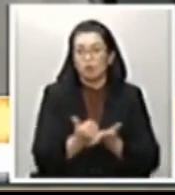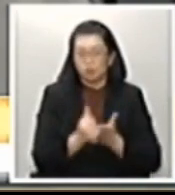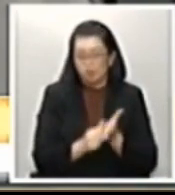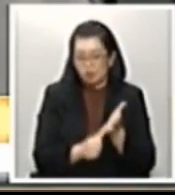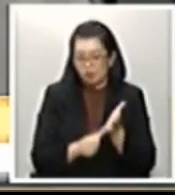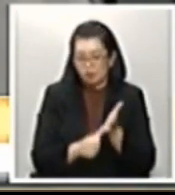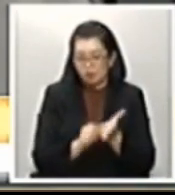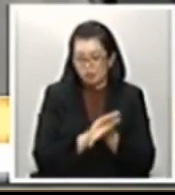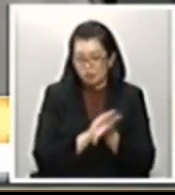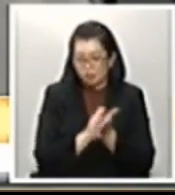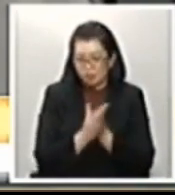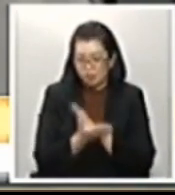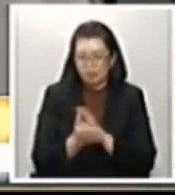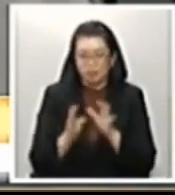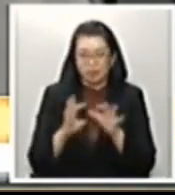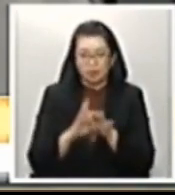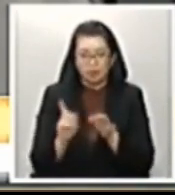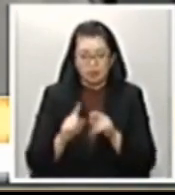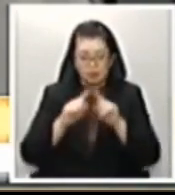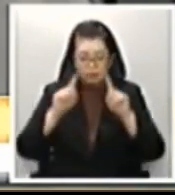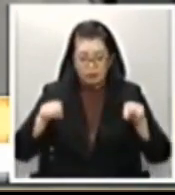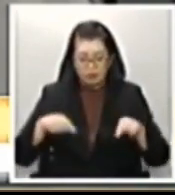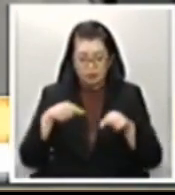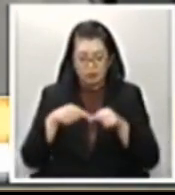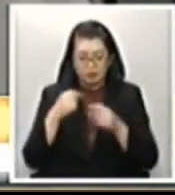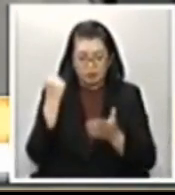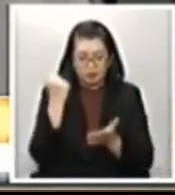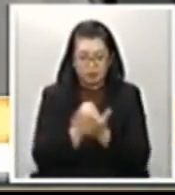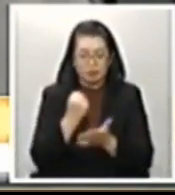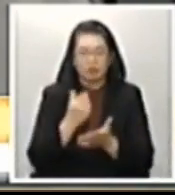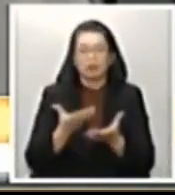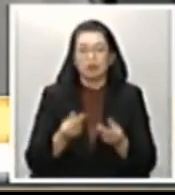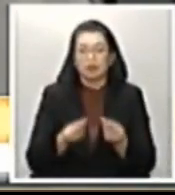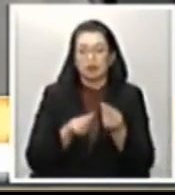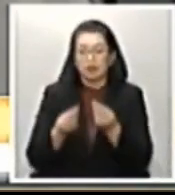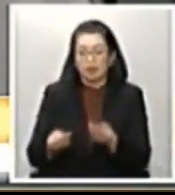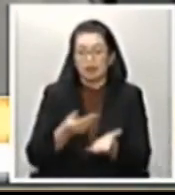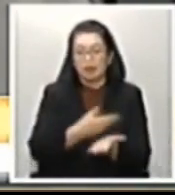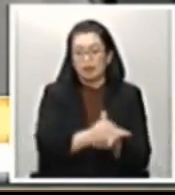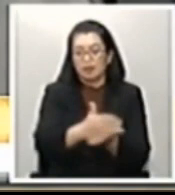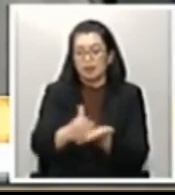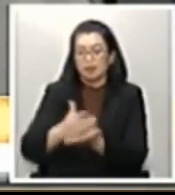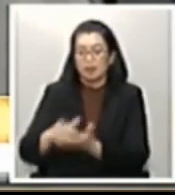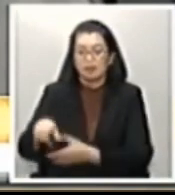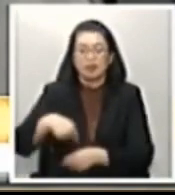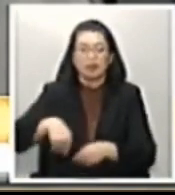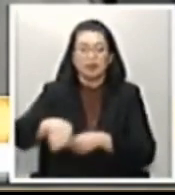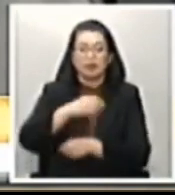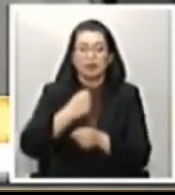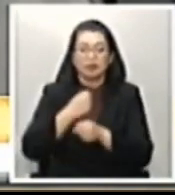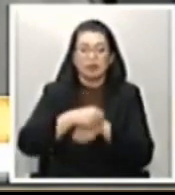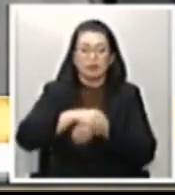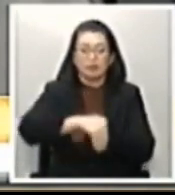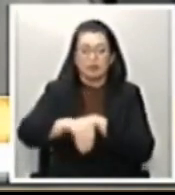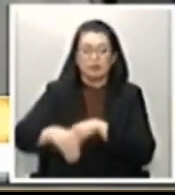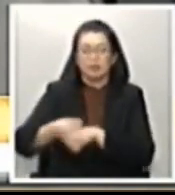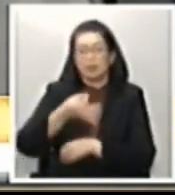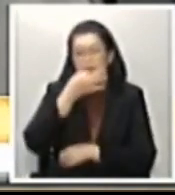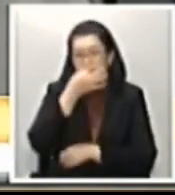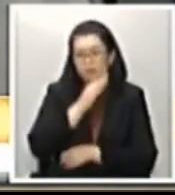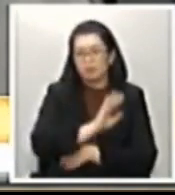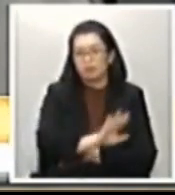ำเนินการออกเอกสารสิทธิ์โฉนดที่ดินให้แก่พี่น้องประชาชนบ้านวังทองหมู่13จำนวนประ